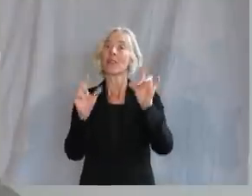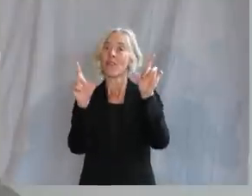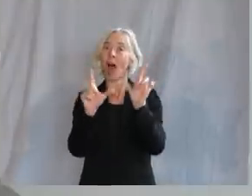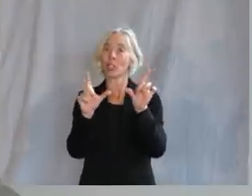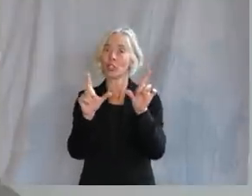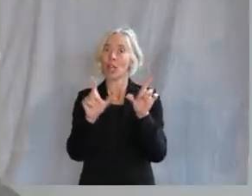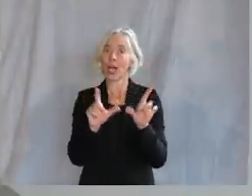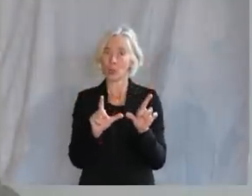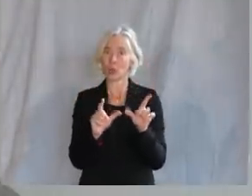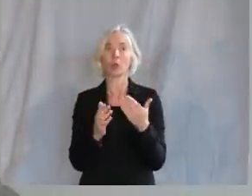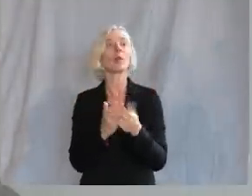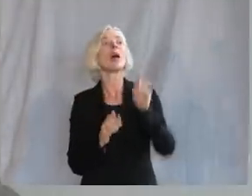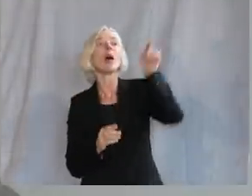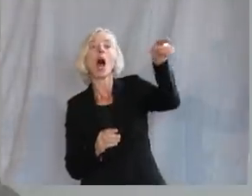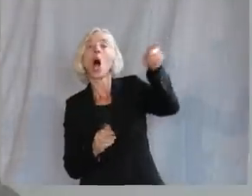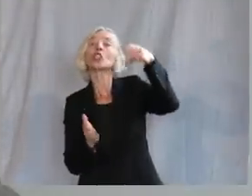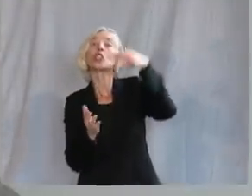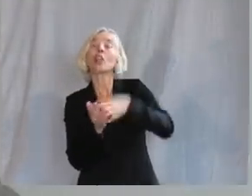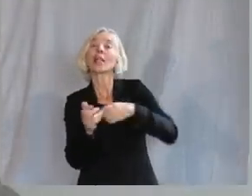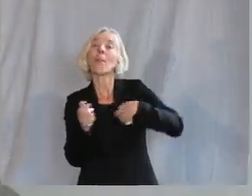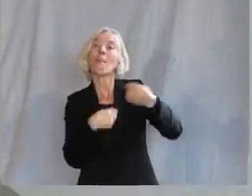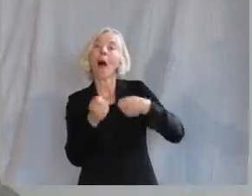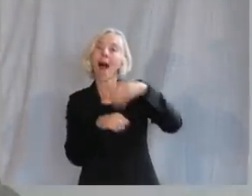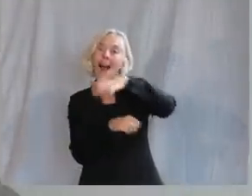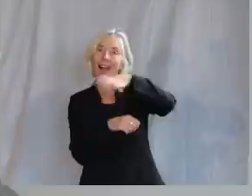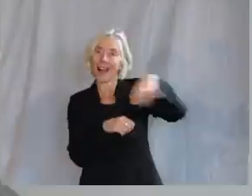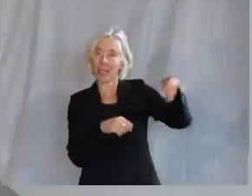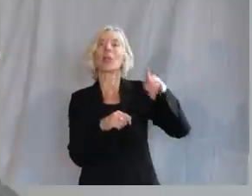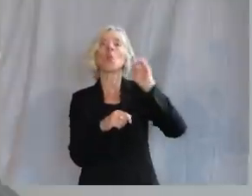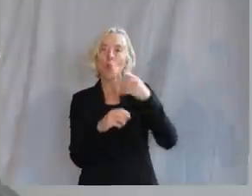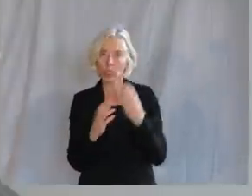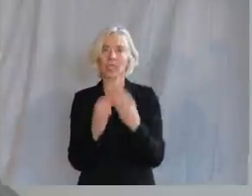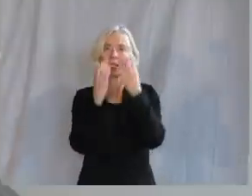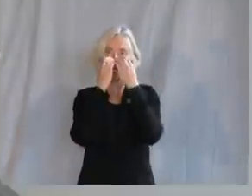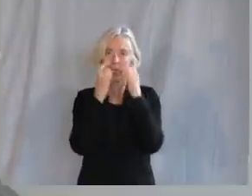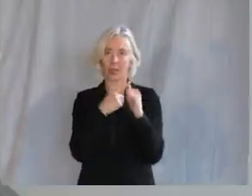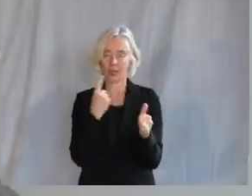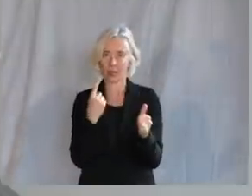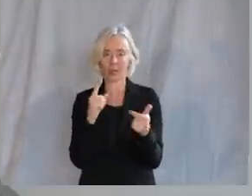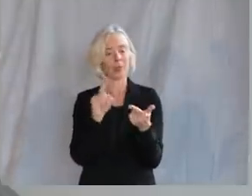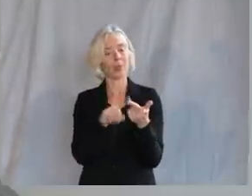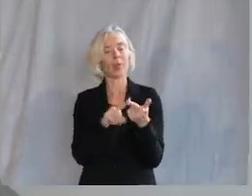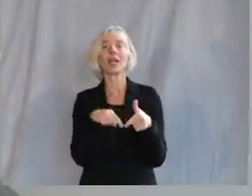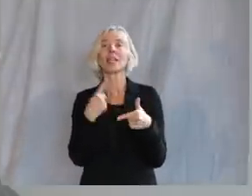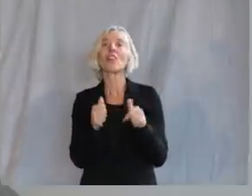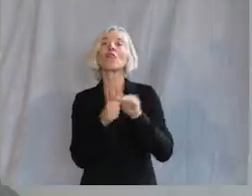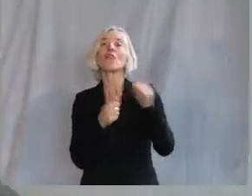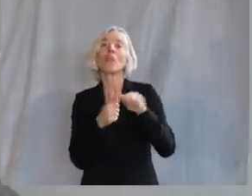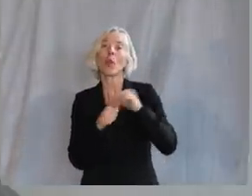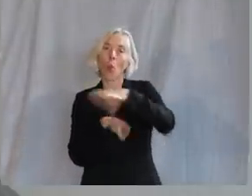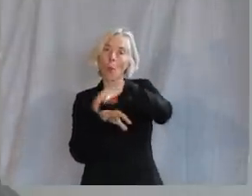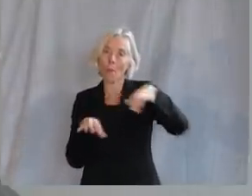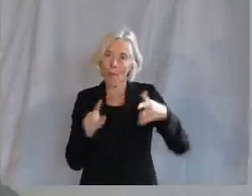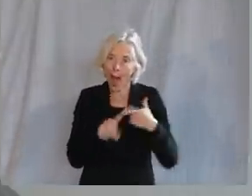einen auf dem Stadtmarkt, auf dem ganzen Gelände, zum anderen bei Wochen-, Floh- und Kunsthandwerkermärkten